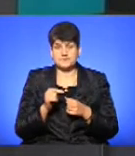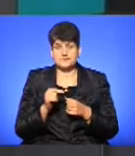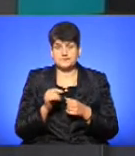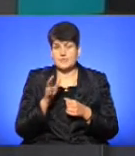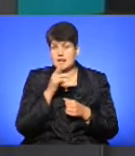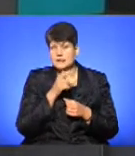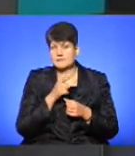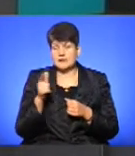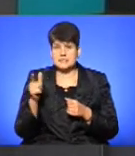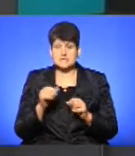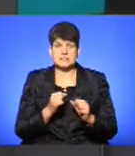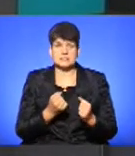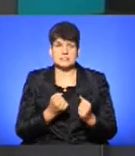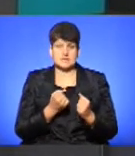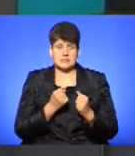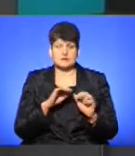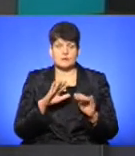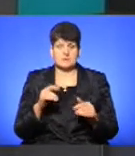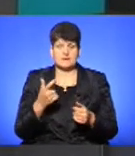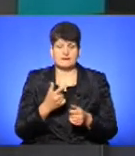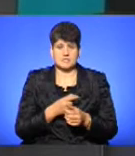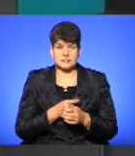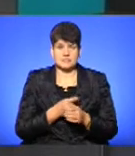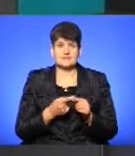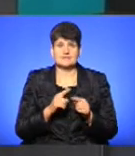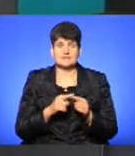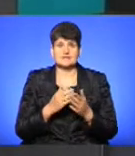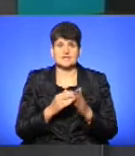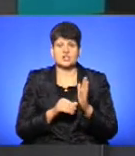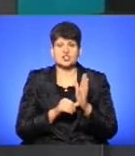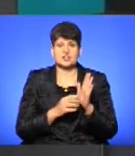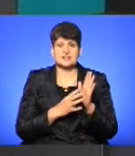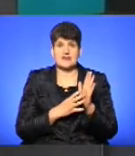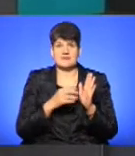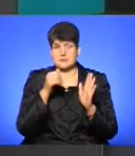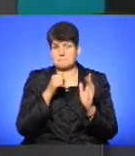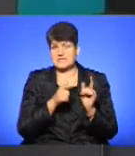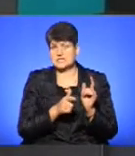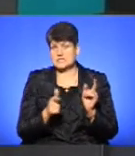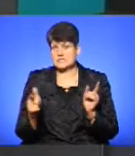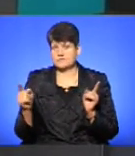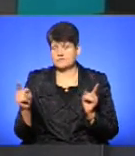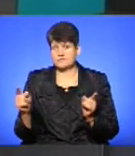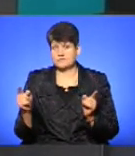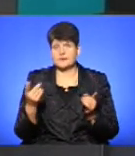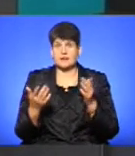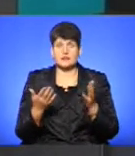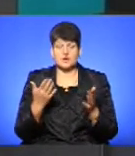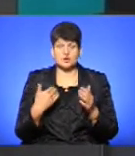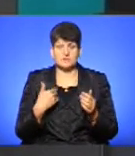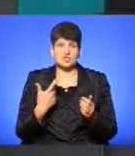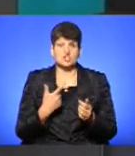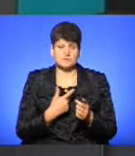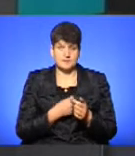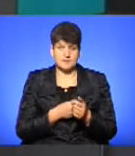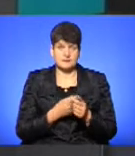тривалість імунітету після введеної вакцини – це є 6-9 місяців. Відповідно, якщо ми щепилися в